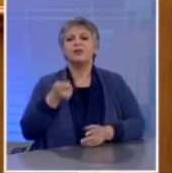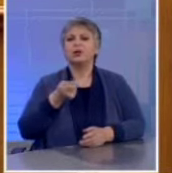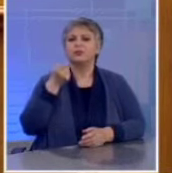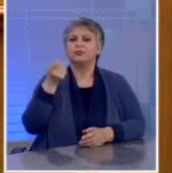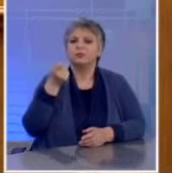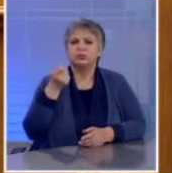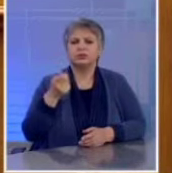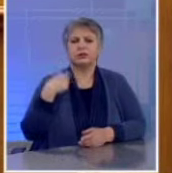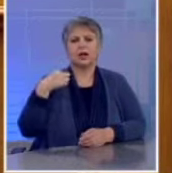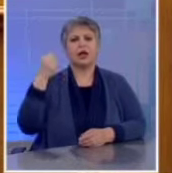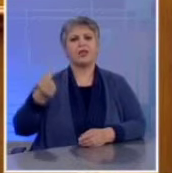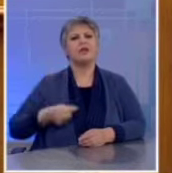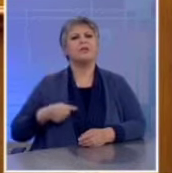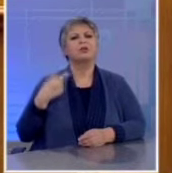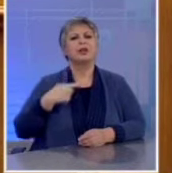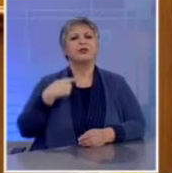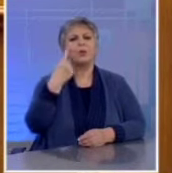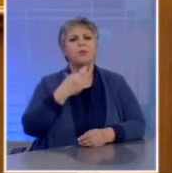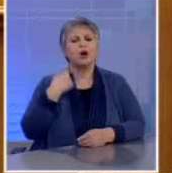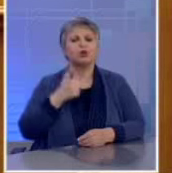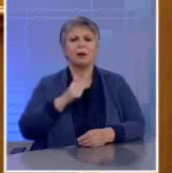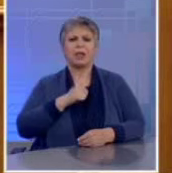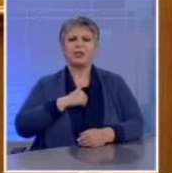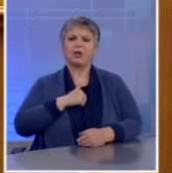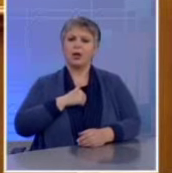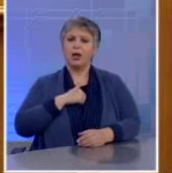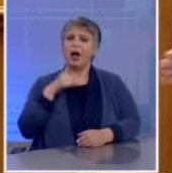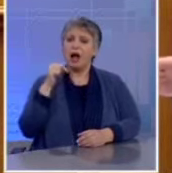πρόσωπα ιδιωτικού δικαίου μη κερδοσκοπικού χαρακτήρα. 9.